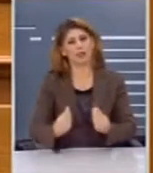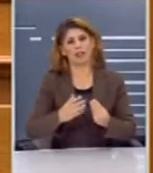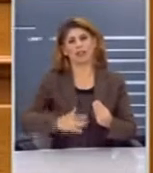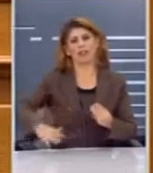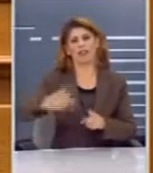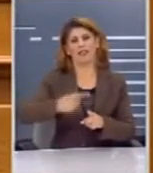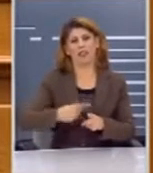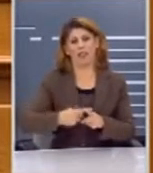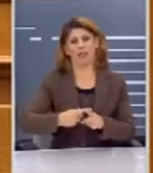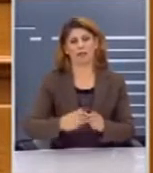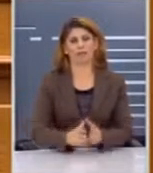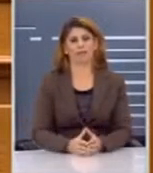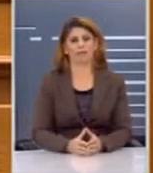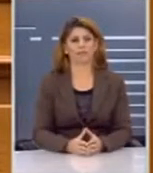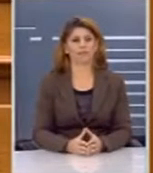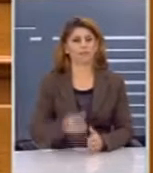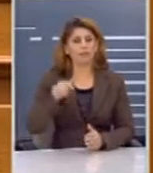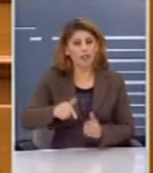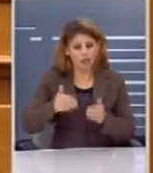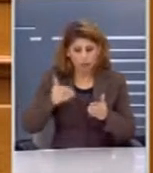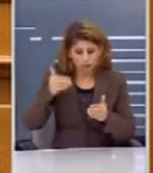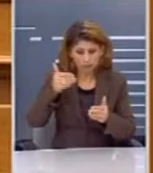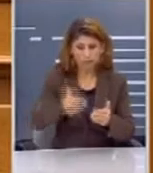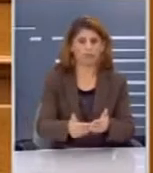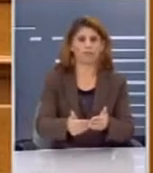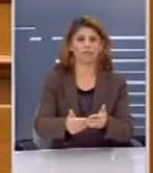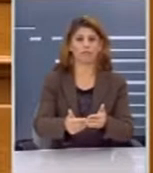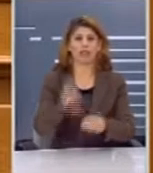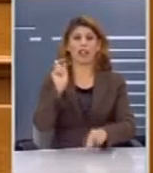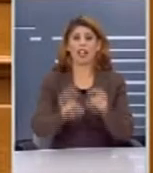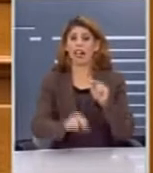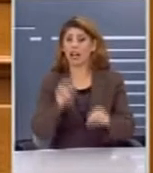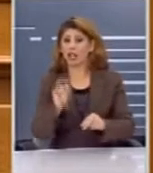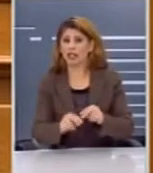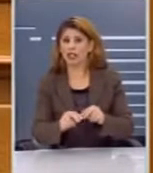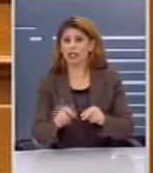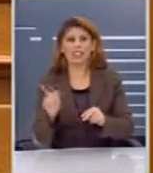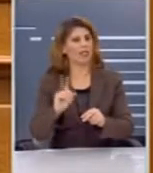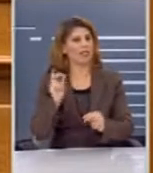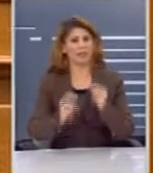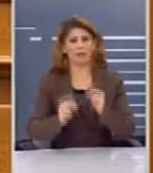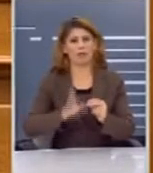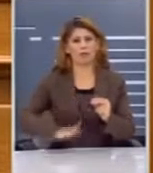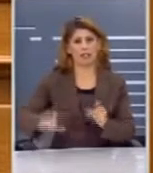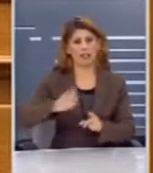θα είναι πια για την πατρίδα. Εδώ που έχουμε φτάσει, οι εκλογές δεν είναι πρόβλημα για τον